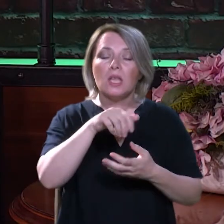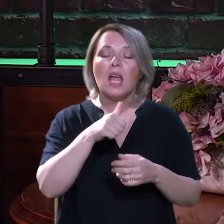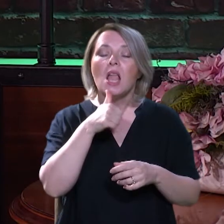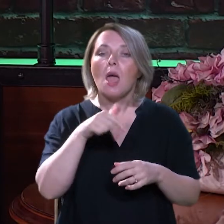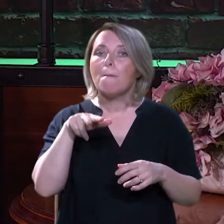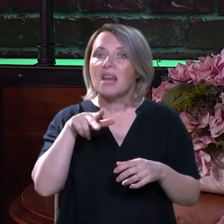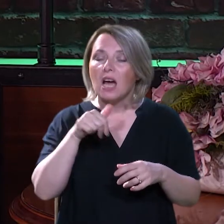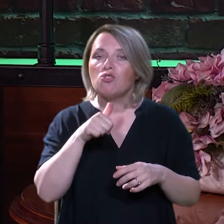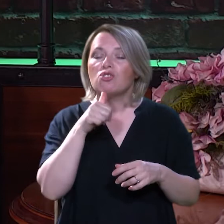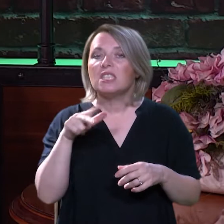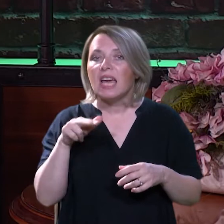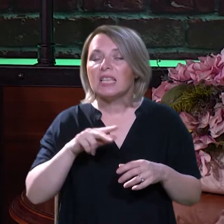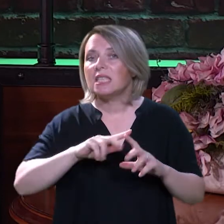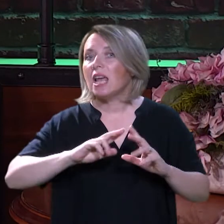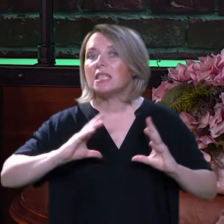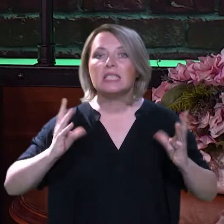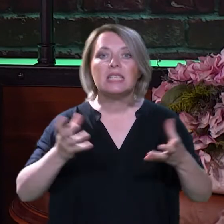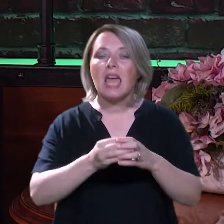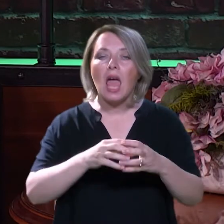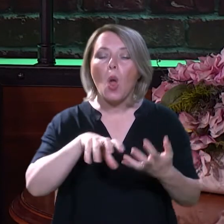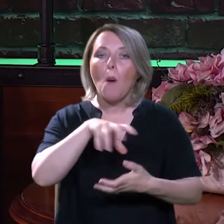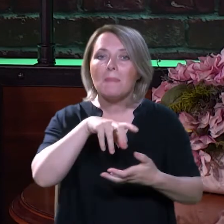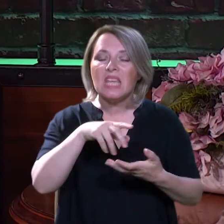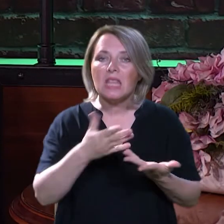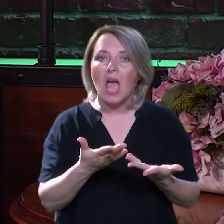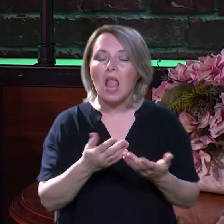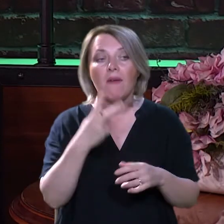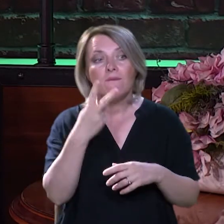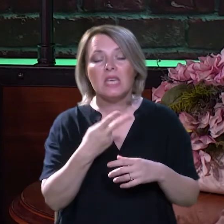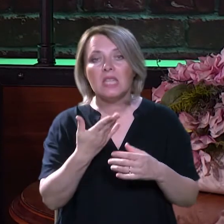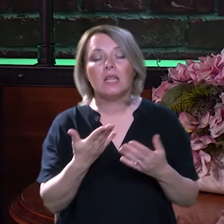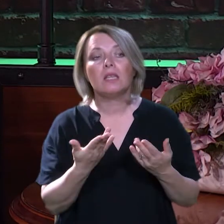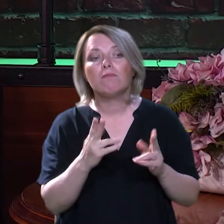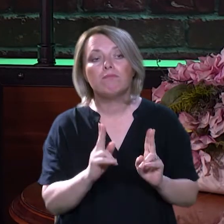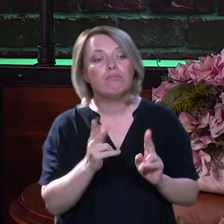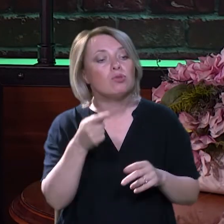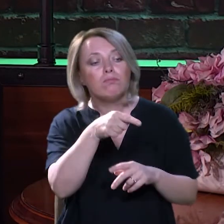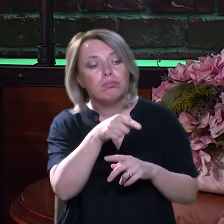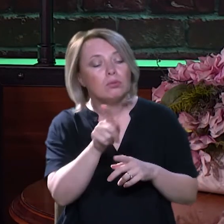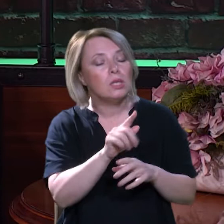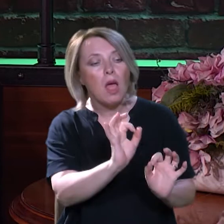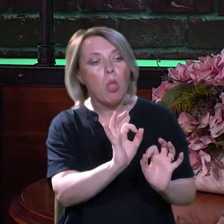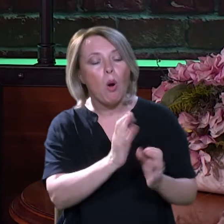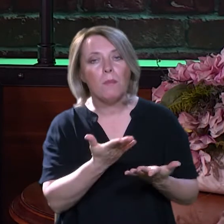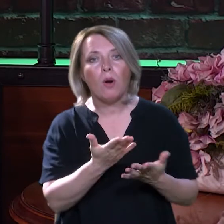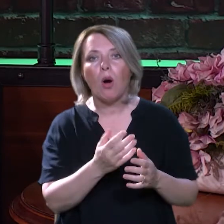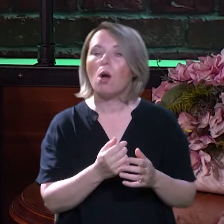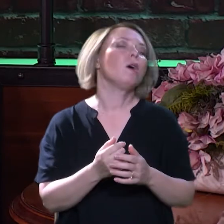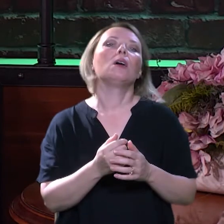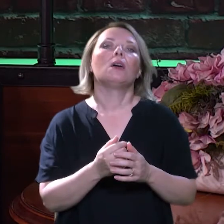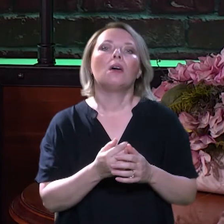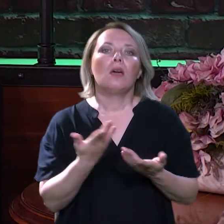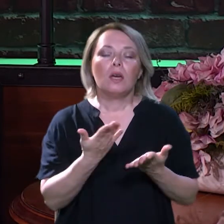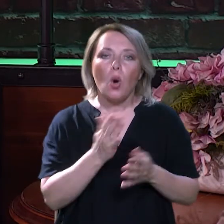i braću i sestre, znači nekako cijelu tu obiteljsku dinamiku i vidjeti zapravo što u njoj ne štima, ako nešto ne štima